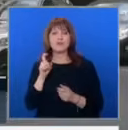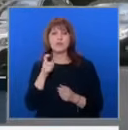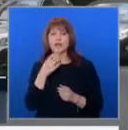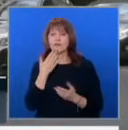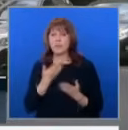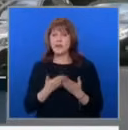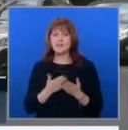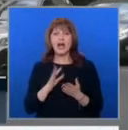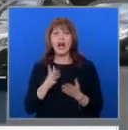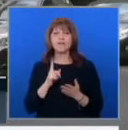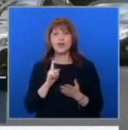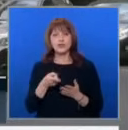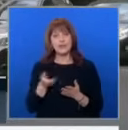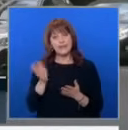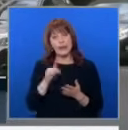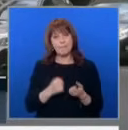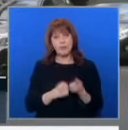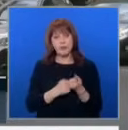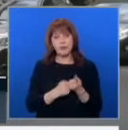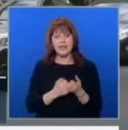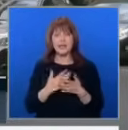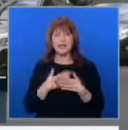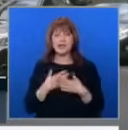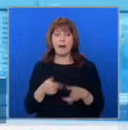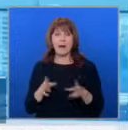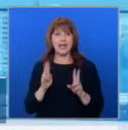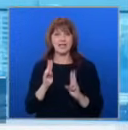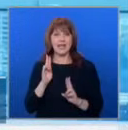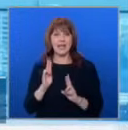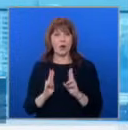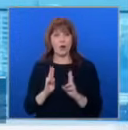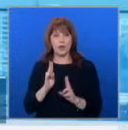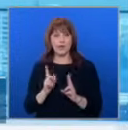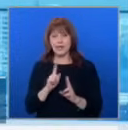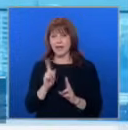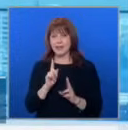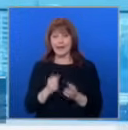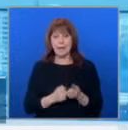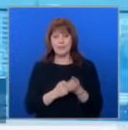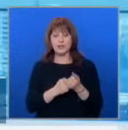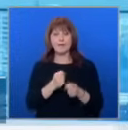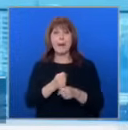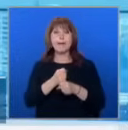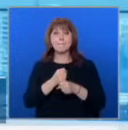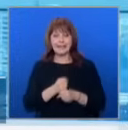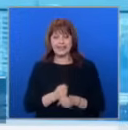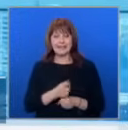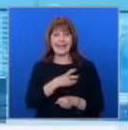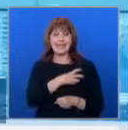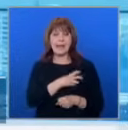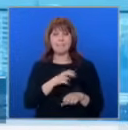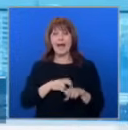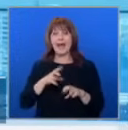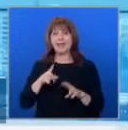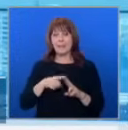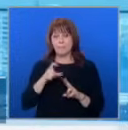какво правителство биха подкрепили. Имаме решение на Конгреса да не подкрепяме мандат на ГЕРБ и на ДПС. Т.е. няма как